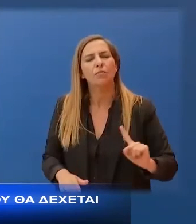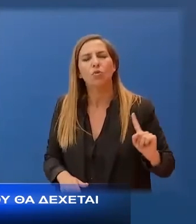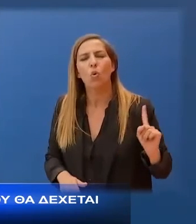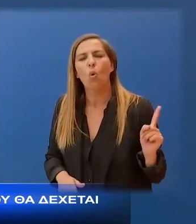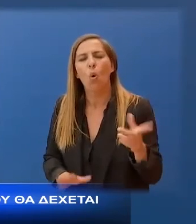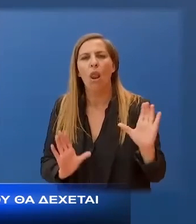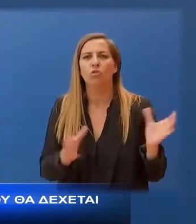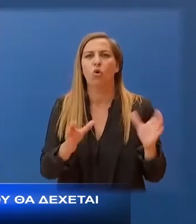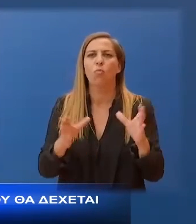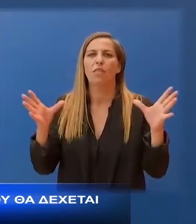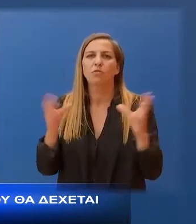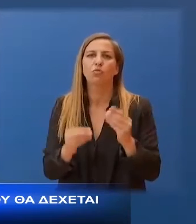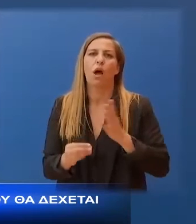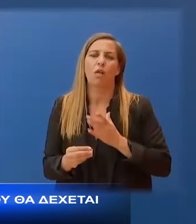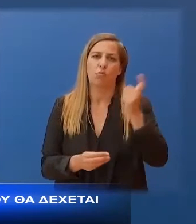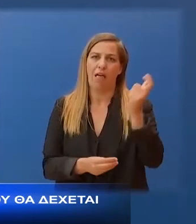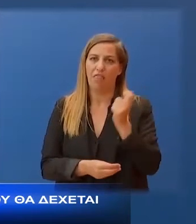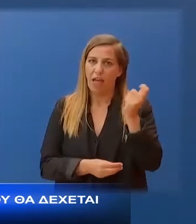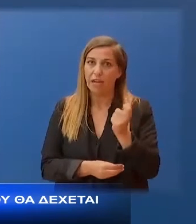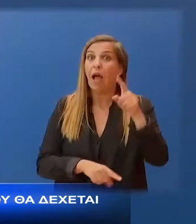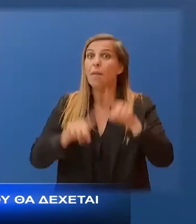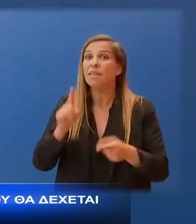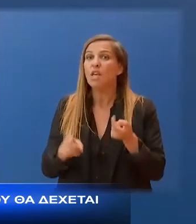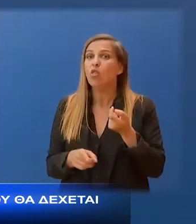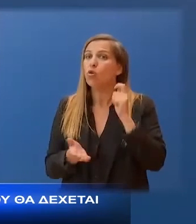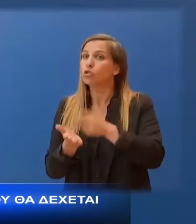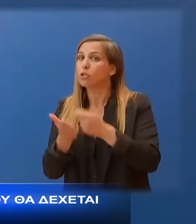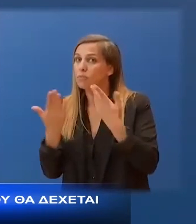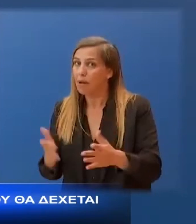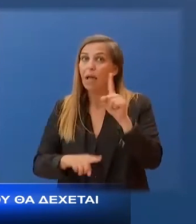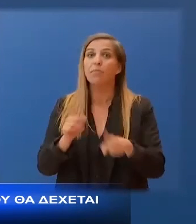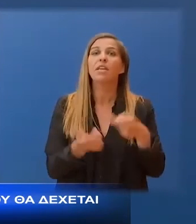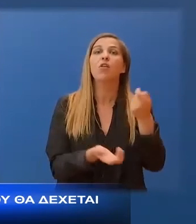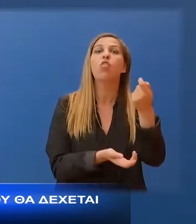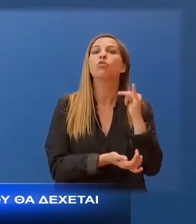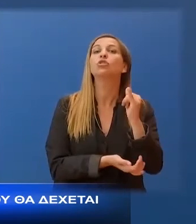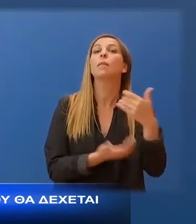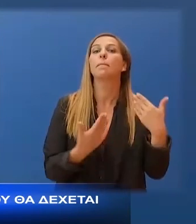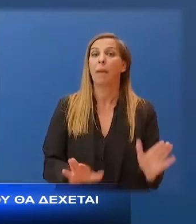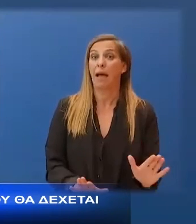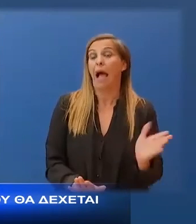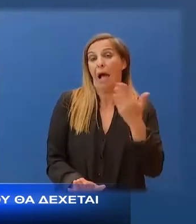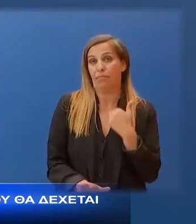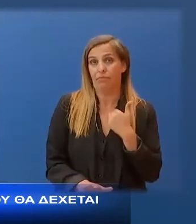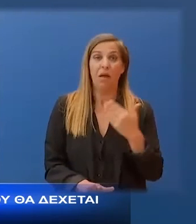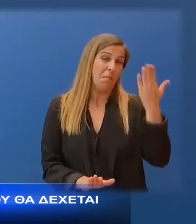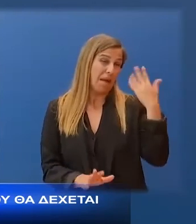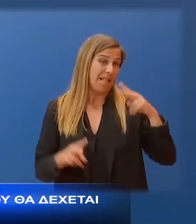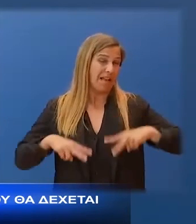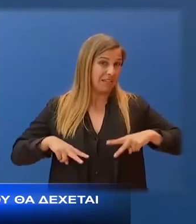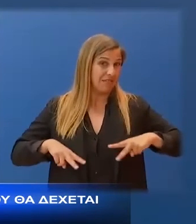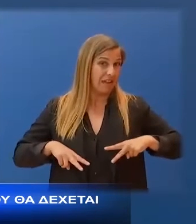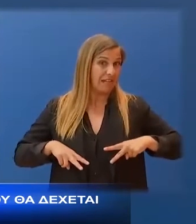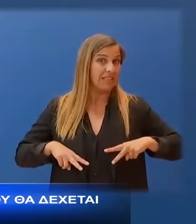επιδότηση τόσο για εξυπηρετούμενα όσο και για μη εξυπηρετούμενα δάνεια. Και αυτό σε αντίθεση με το πρόγραμμα της προηγούμενης